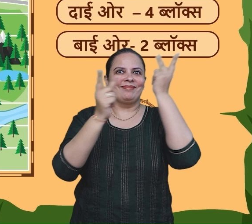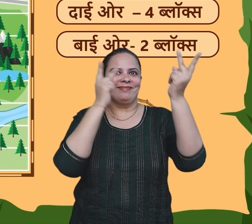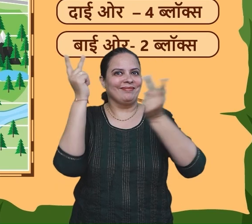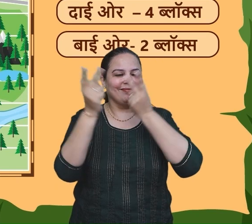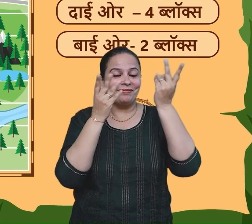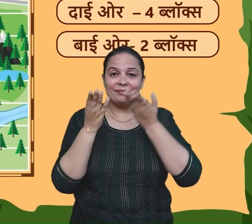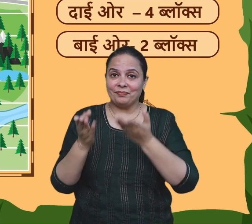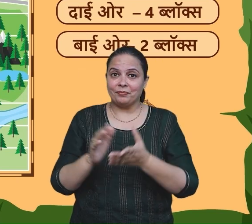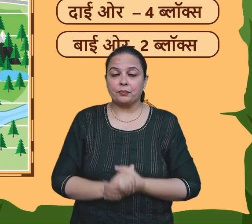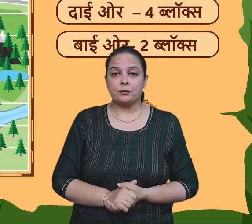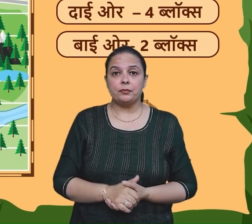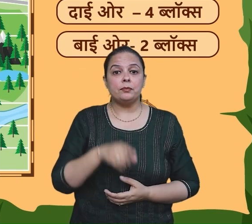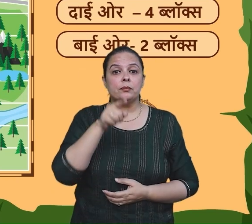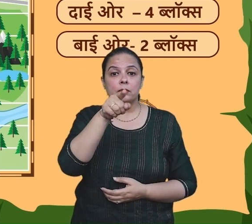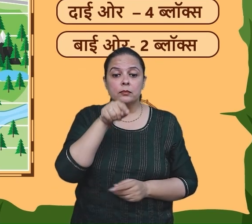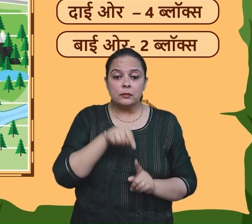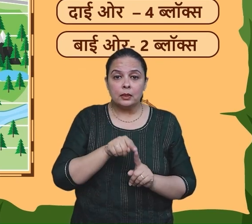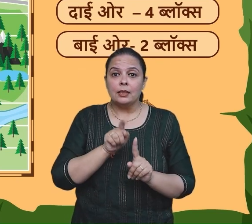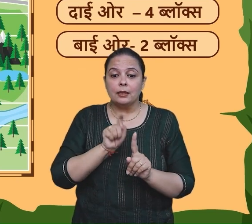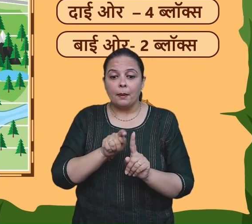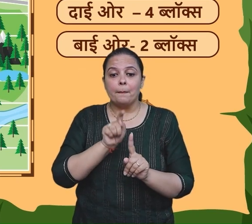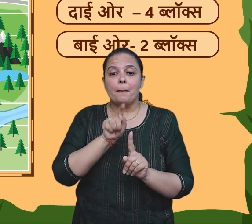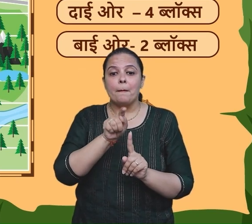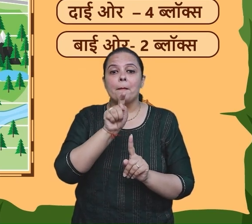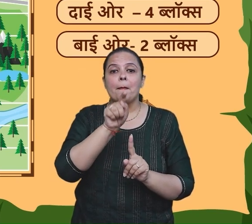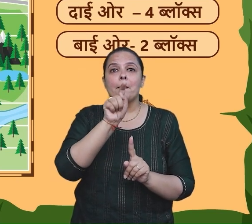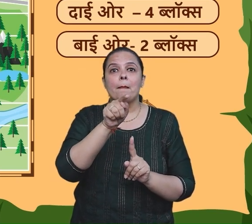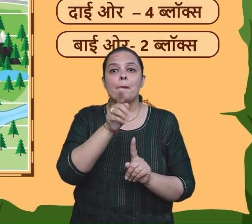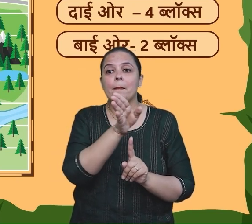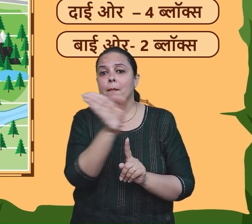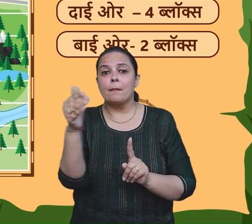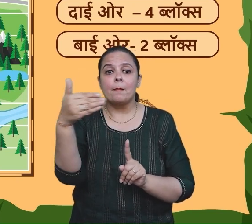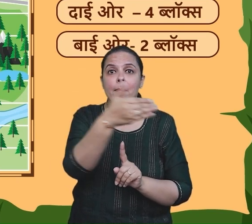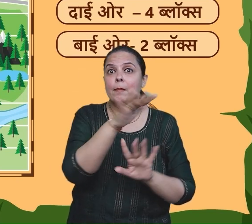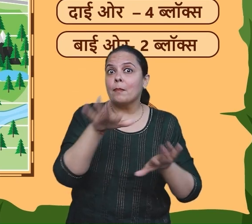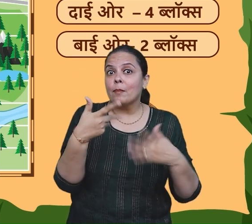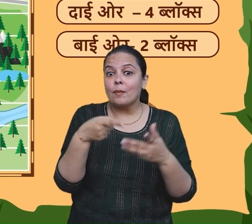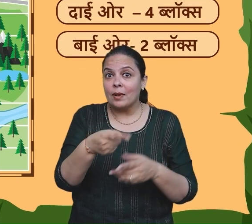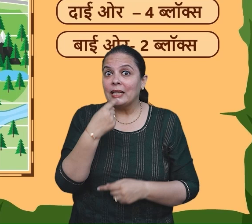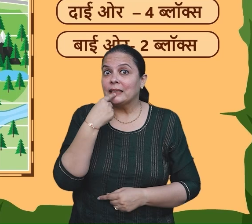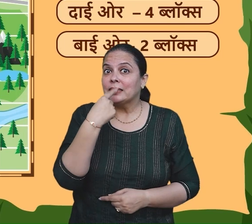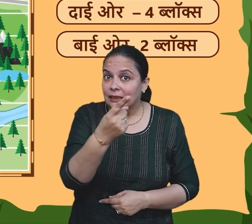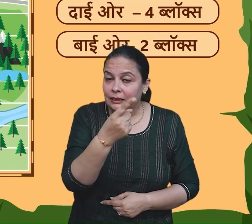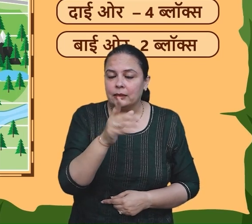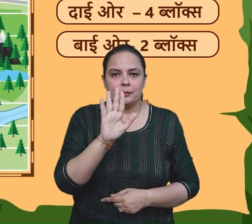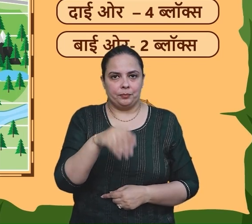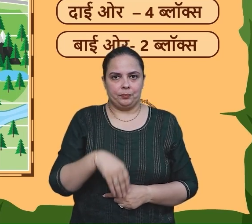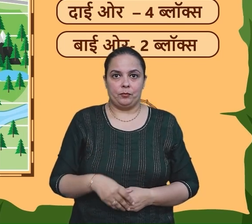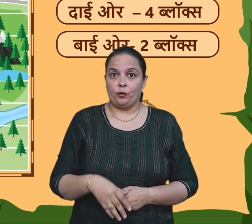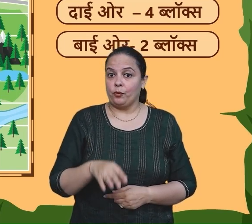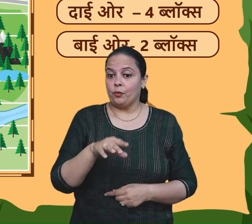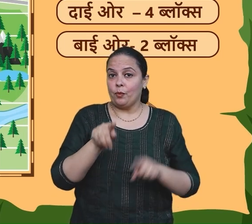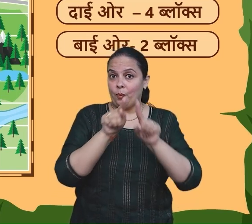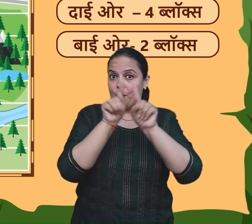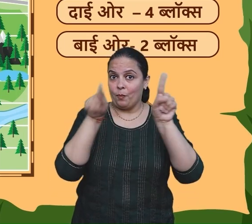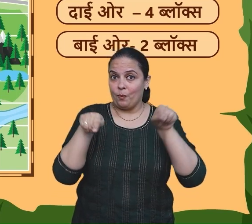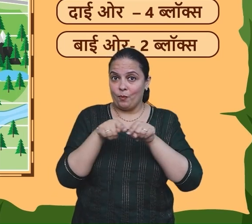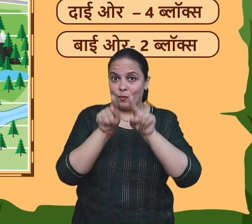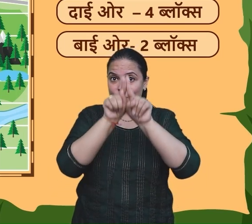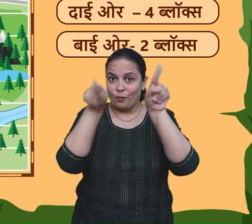सही ब्लॉक पर क्लिक करते हुए उसे रास्ता बताइए। चार ब्लॉक्स